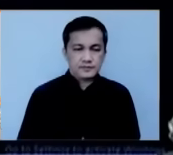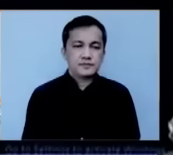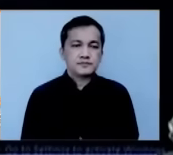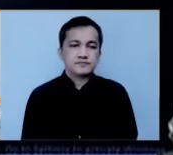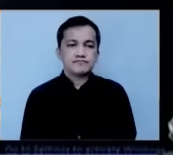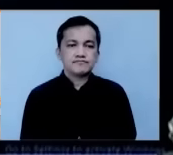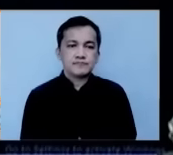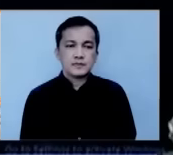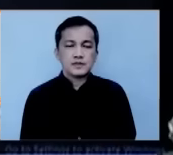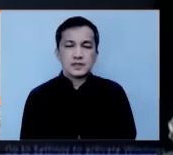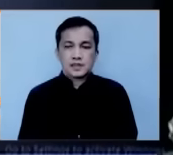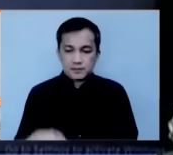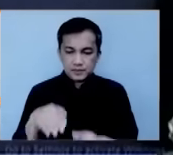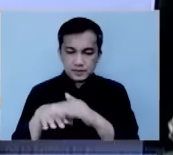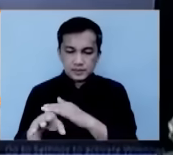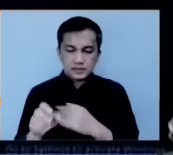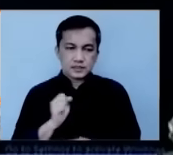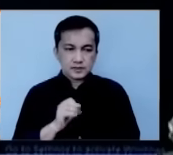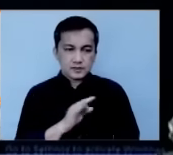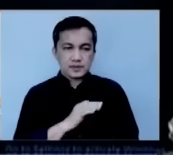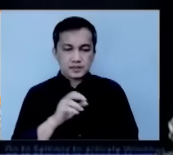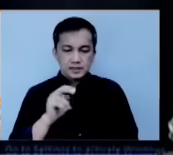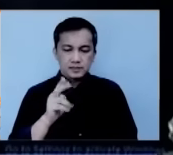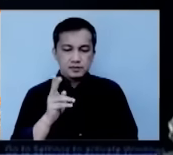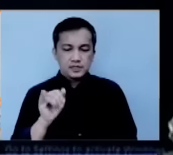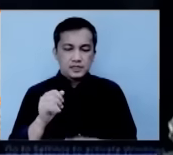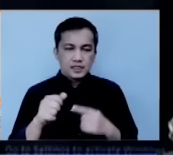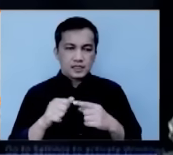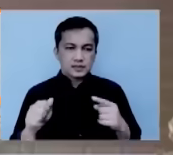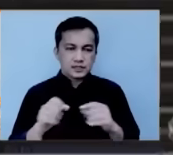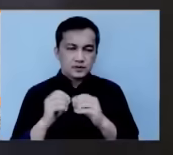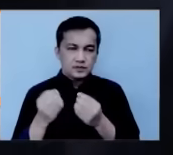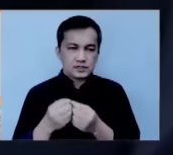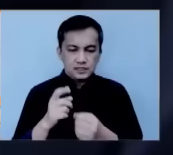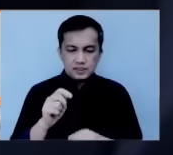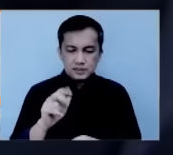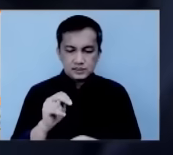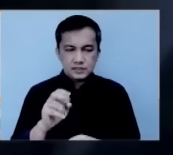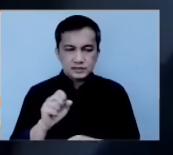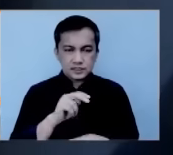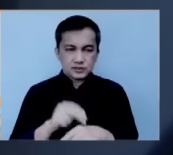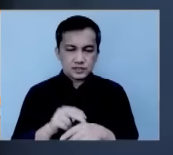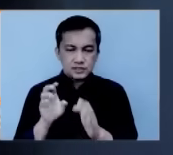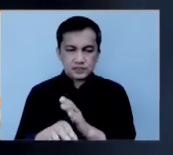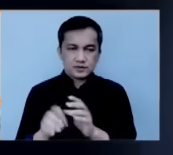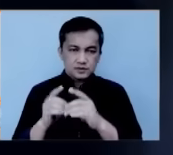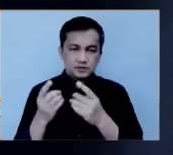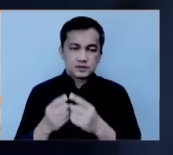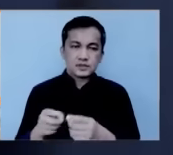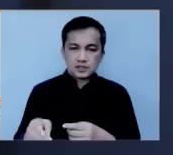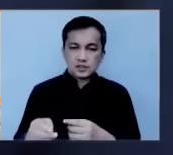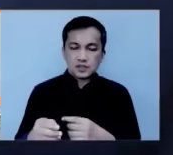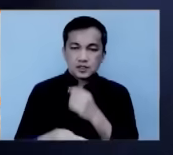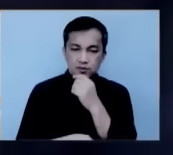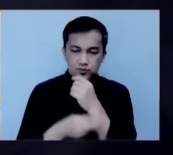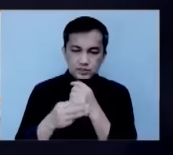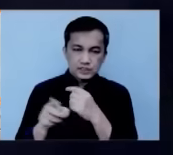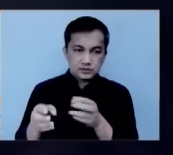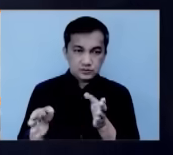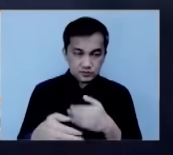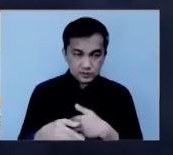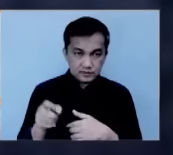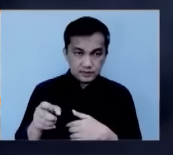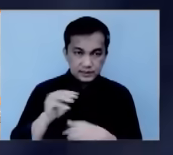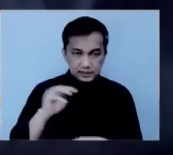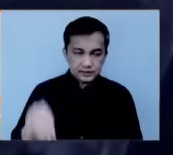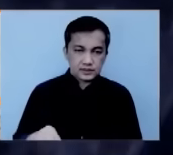Sabay-sabay pinasok ng mga tauhan ng NBI, Anti-Organized and Transnational Crime Division, ang kwarto ng motel na ito sa Maynila kahapon.